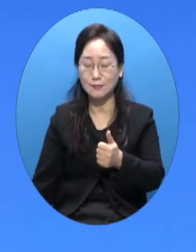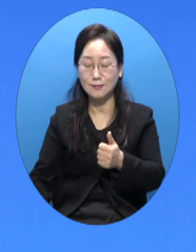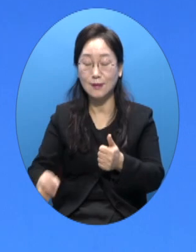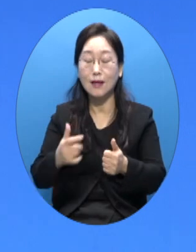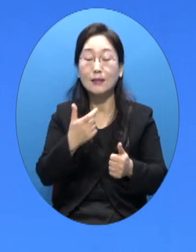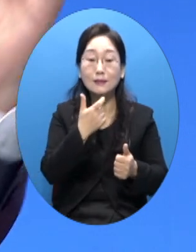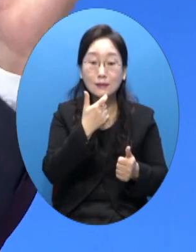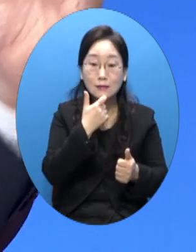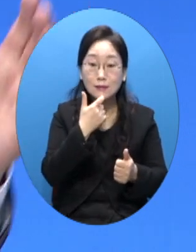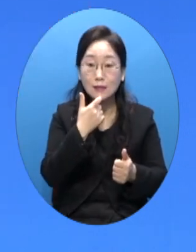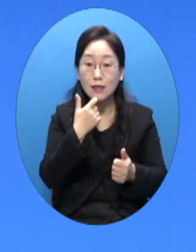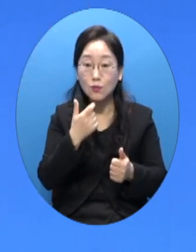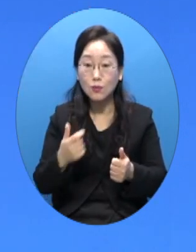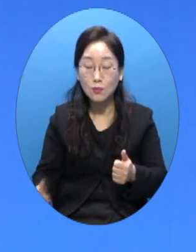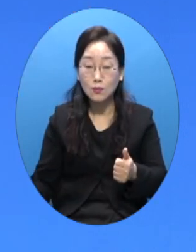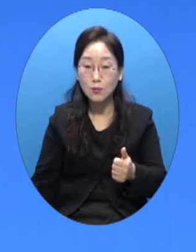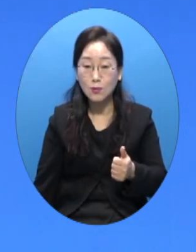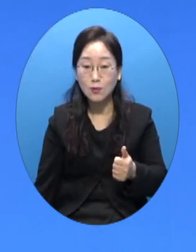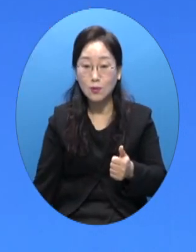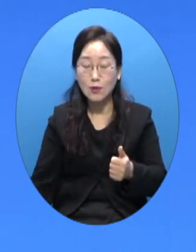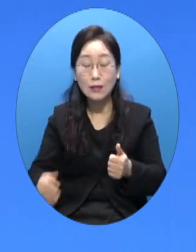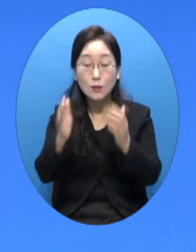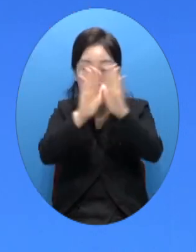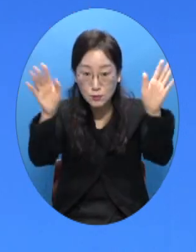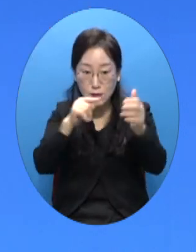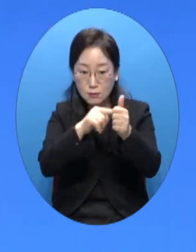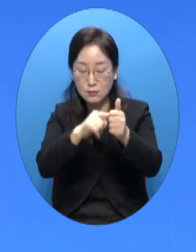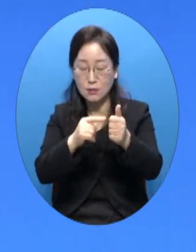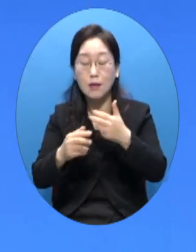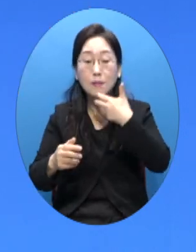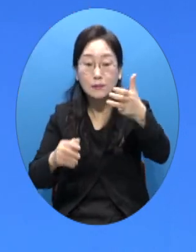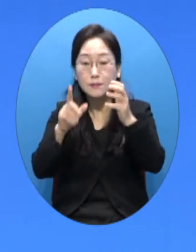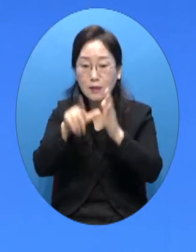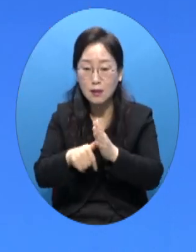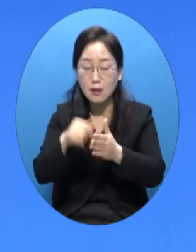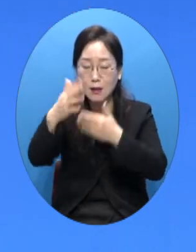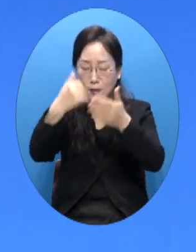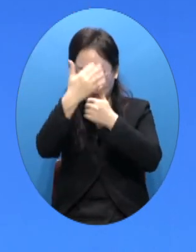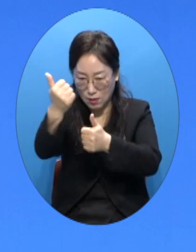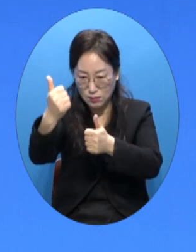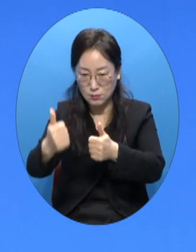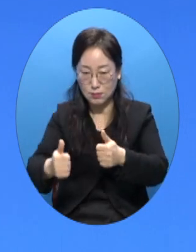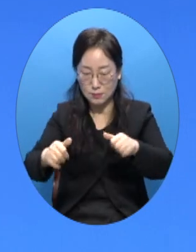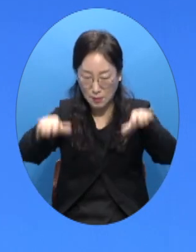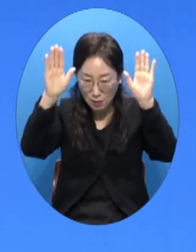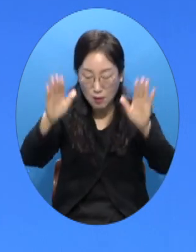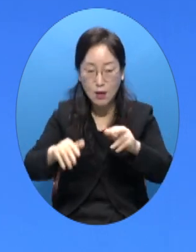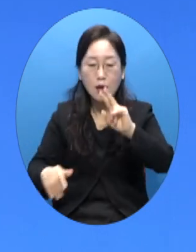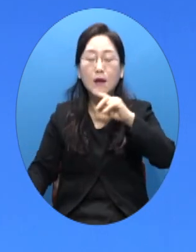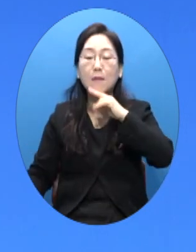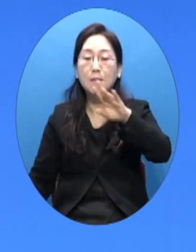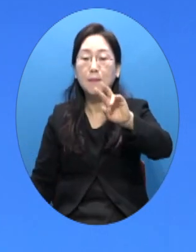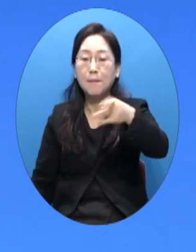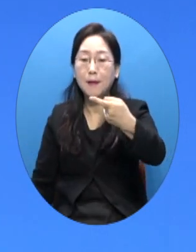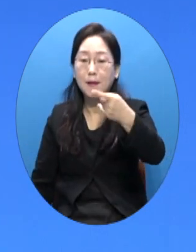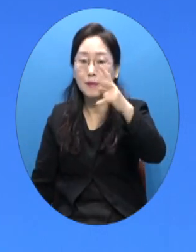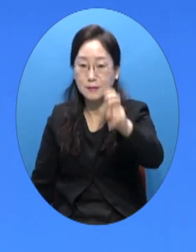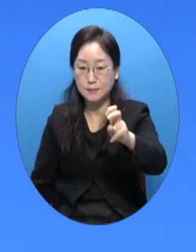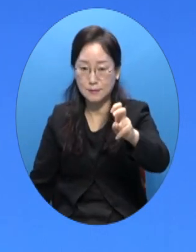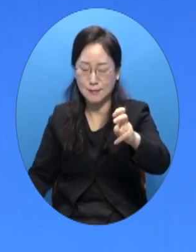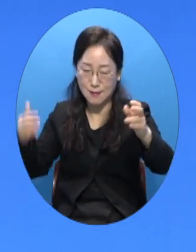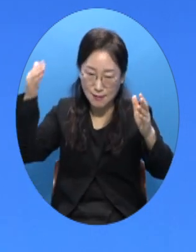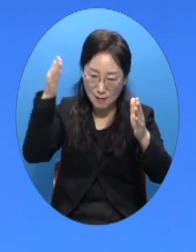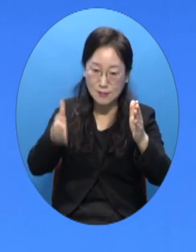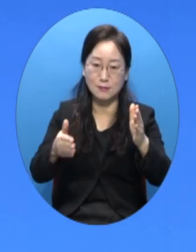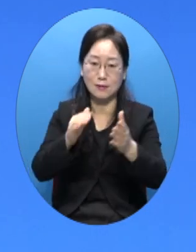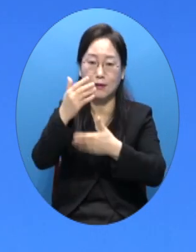8세에 불을 받고 나는 못합니다 그때 하나님이 그를 들었 쓰셔서 120세까지 0년 위대한 하나님의 역사를 이루는 하나님의